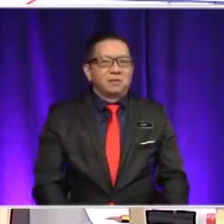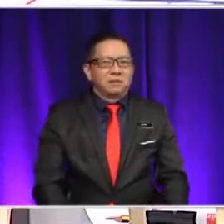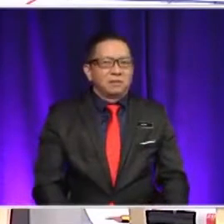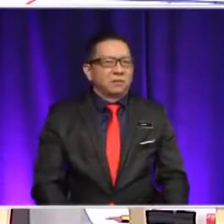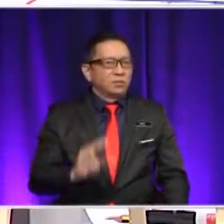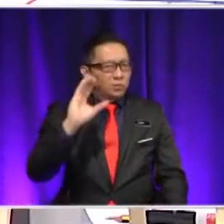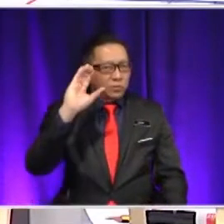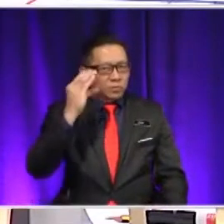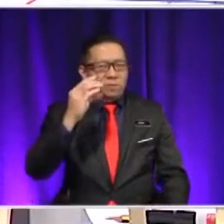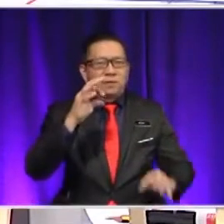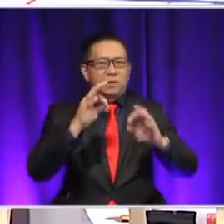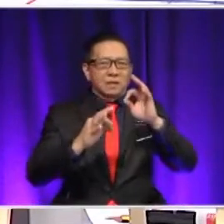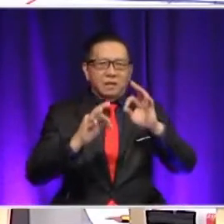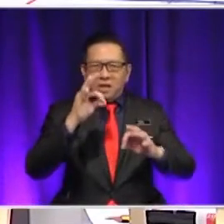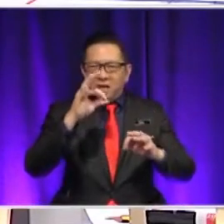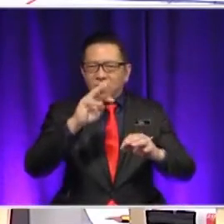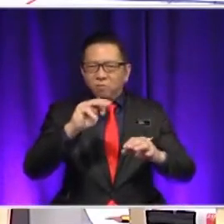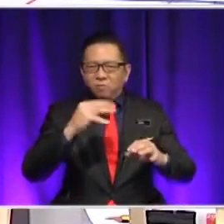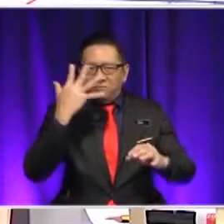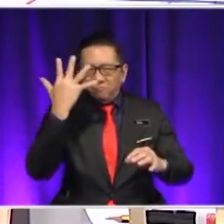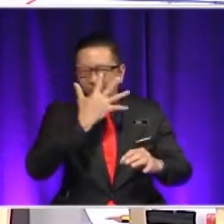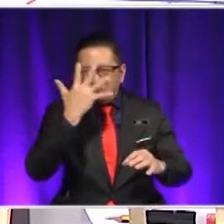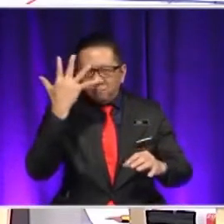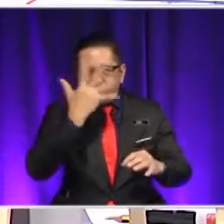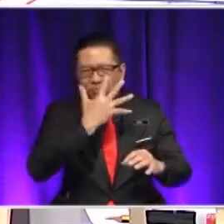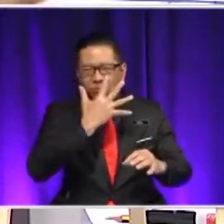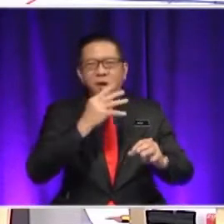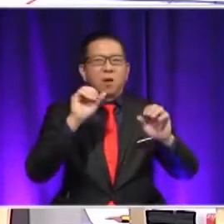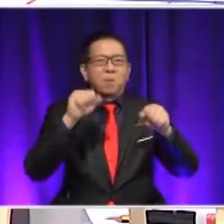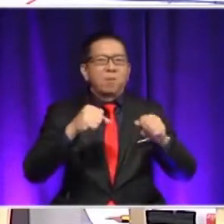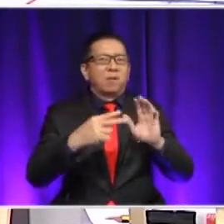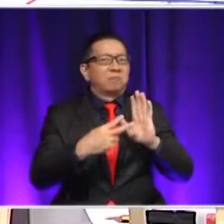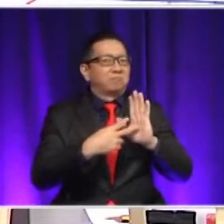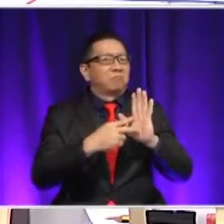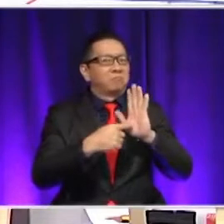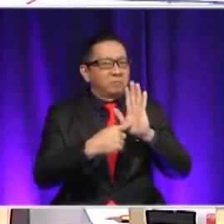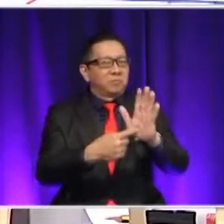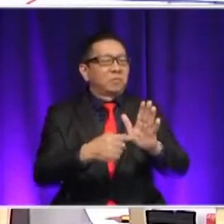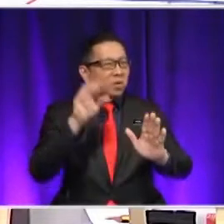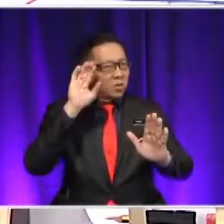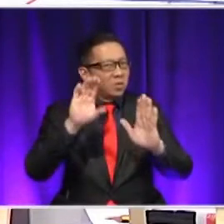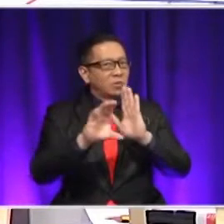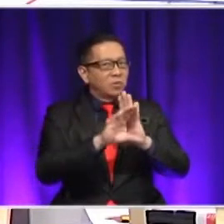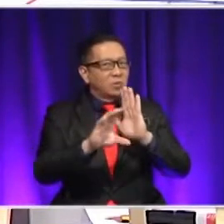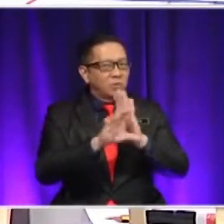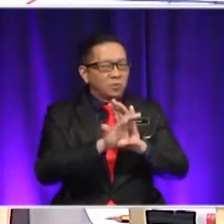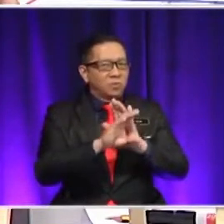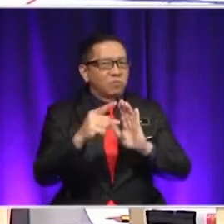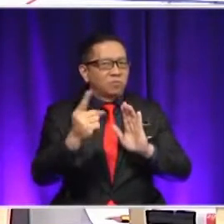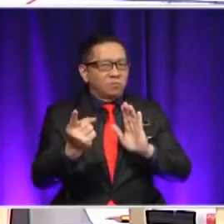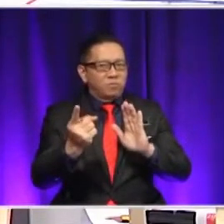cuma kalau murid tak dapatlah lihat Camry sekarang mah boleh tengok ke sini ah Cikgu hasil kalah karena menggunakan